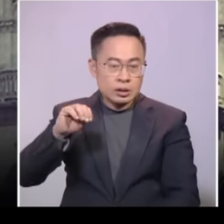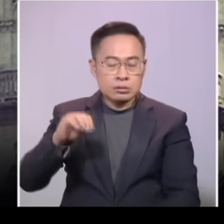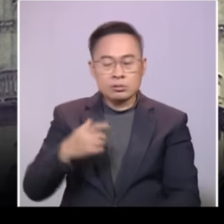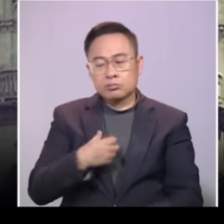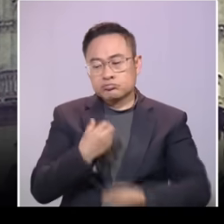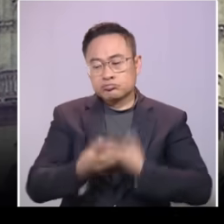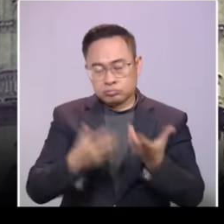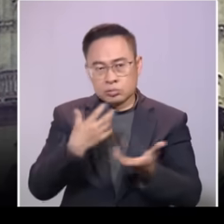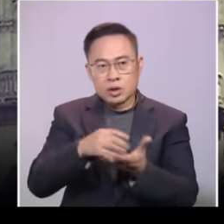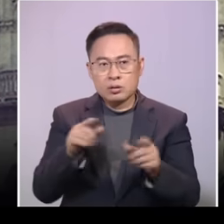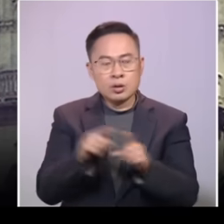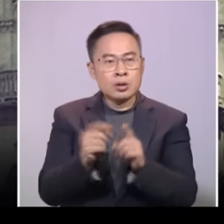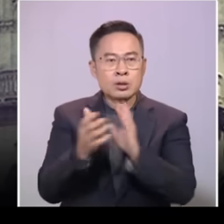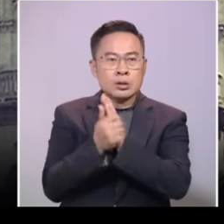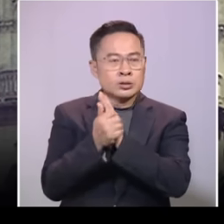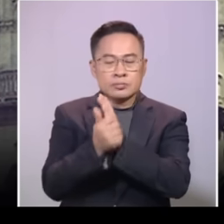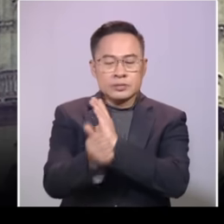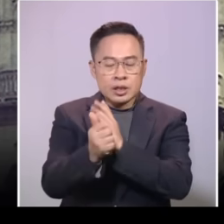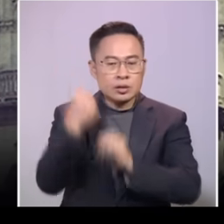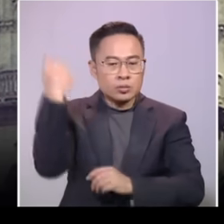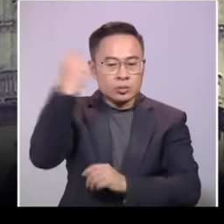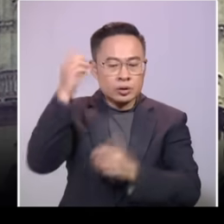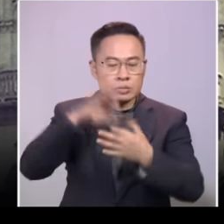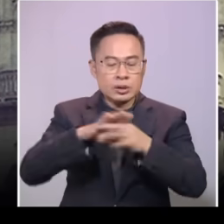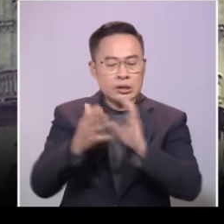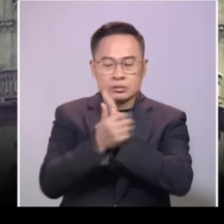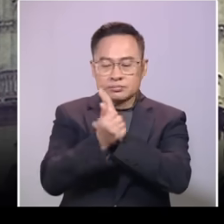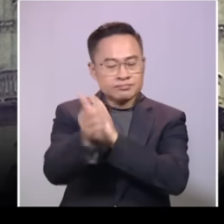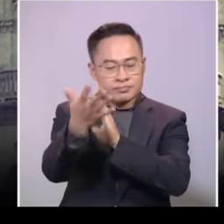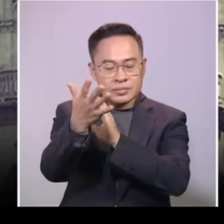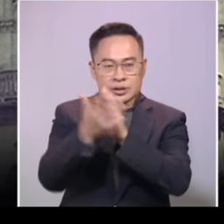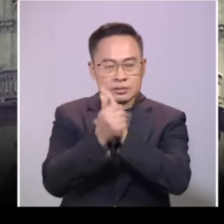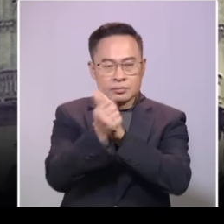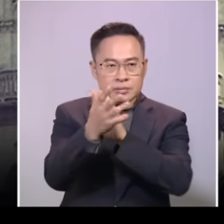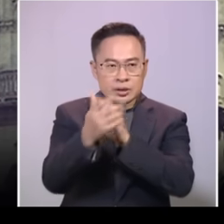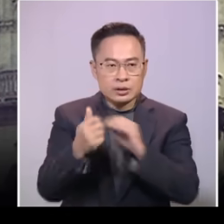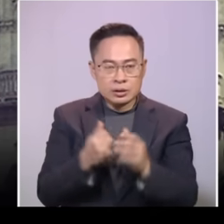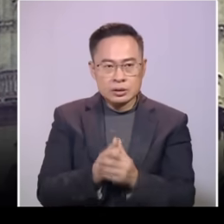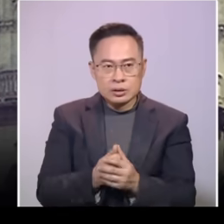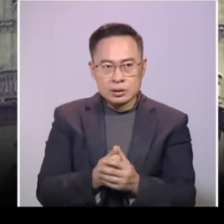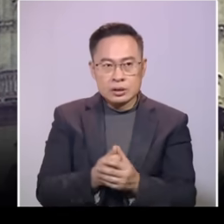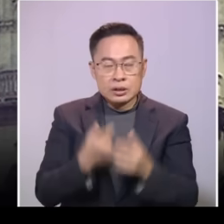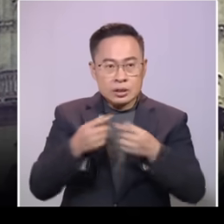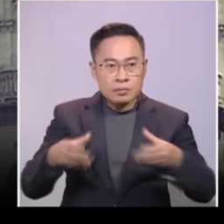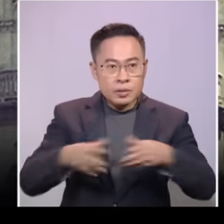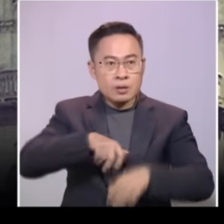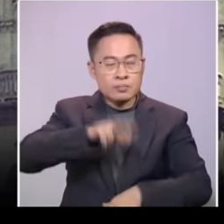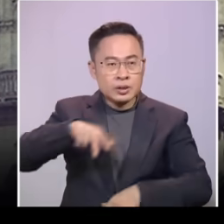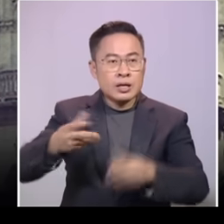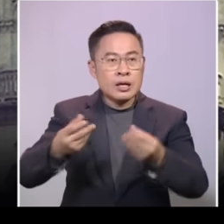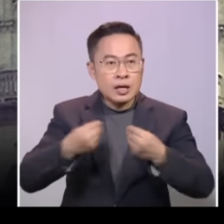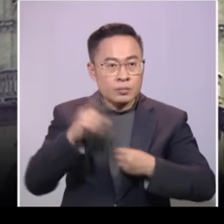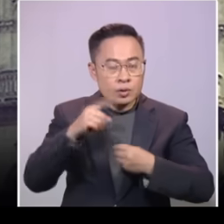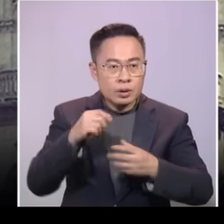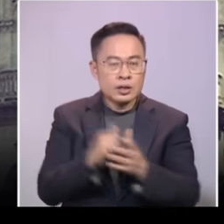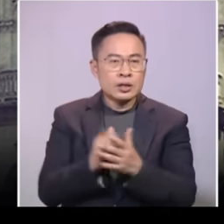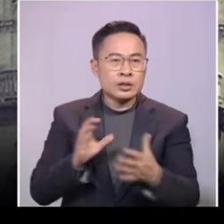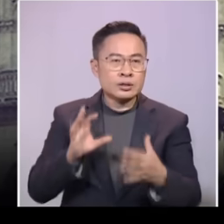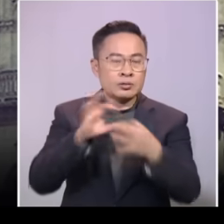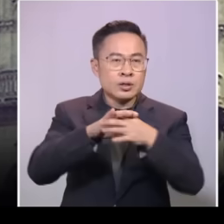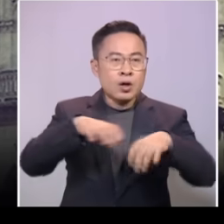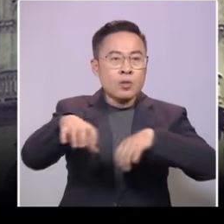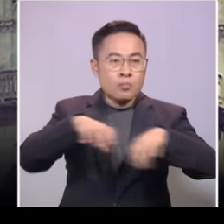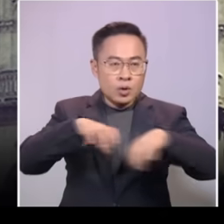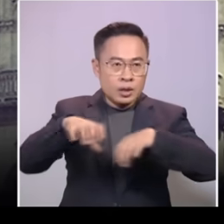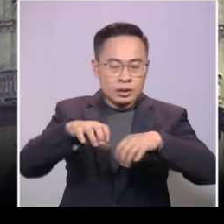เจนออกมาว่าจริงๆไม่ได้มีความถนัดในด้านงานท่องเที่ยวนะครับแต่เมื่อฟังเหตุผลจากพรรคเพื่อไทยดูแล้วก็น่าจะเป็นเรื่องของการ